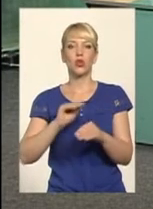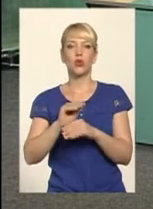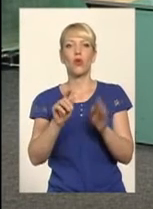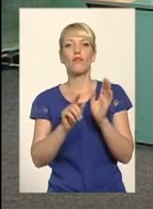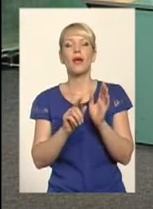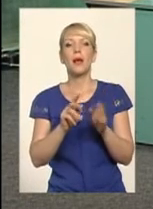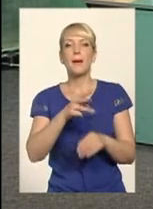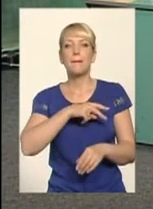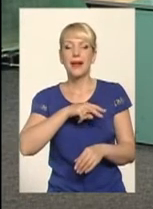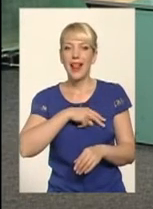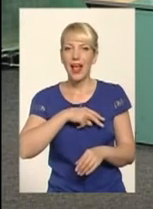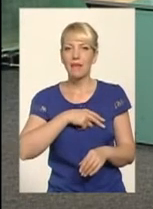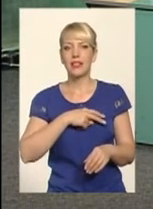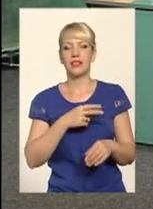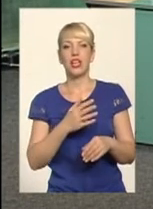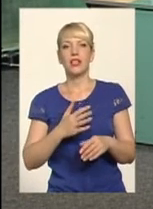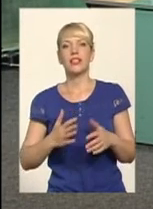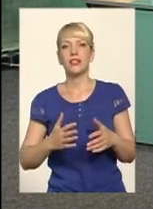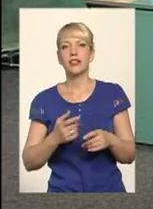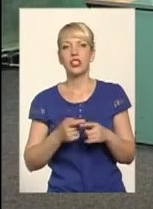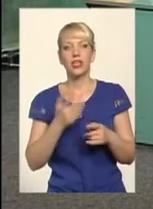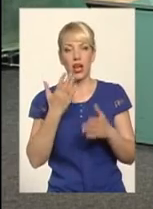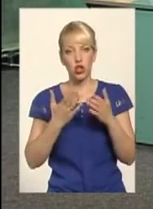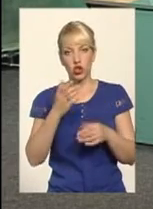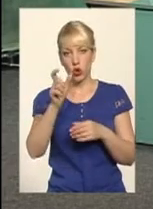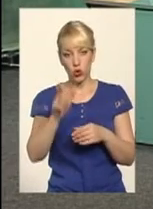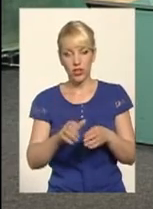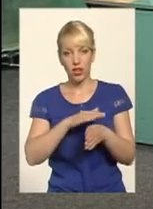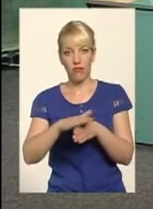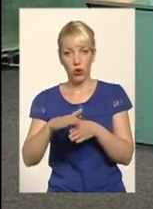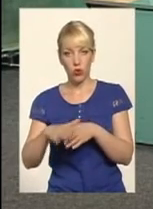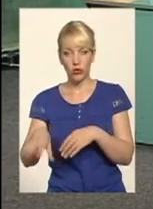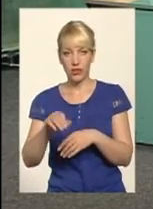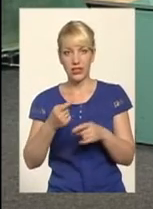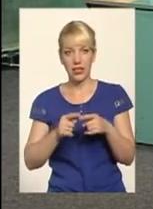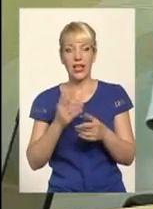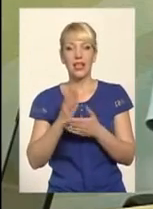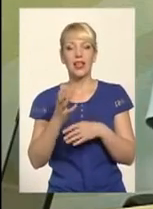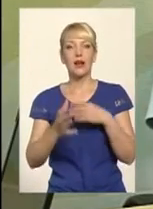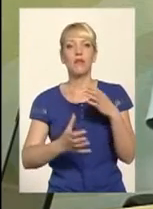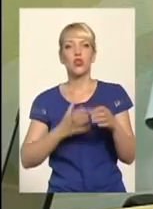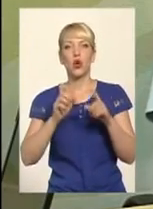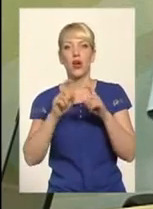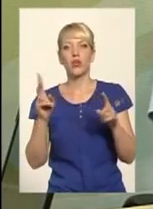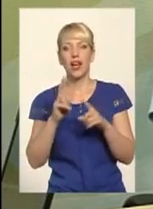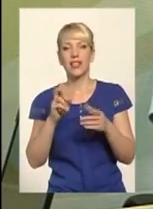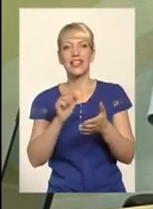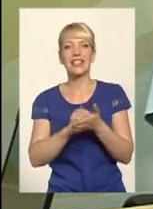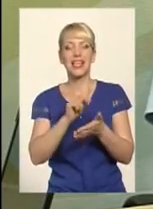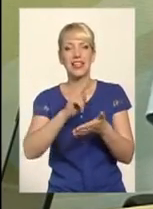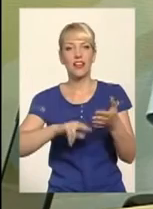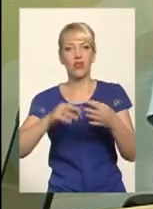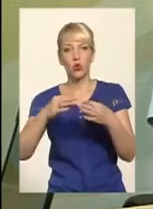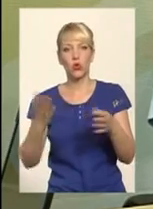премії, стимулювання, якщо працівник дотримується цього протоколу. Тому є сьогодні сертифікаційні міжнародні агентства, які сертифікують, які